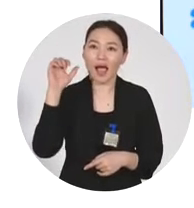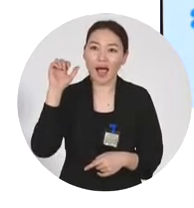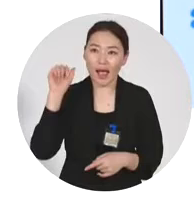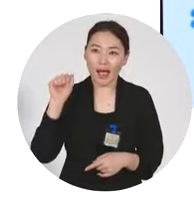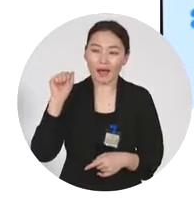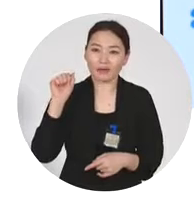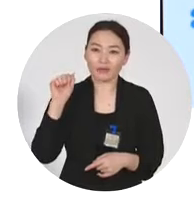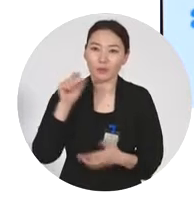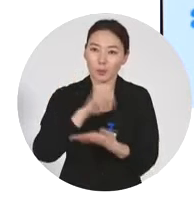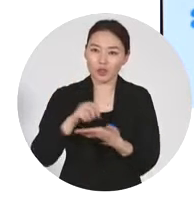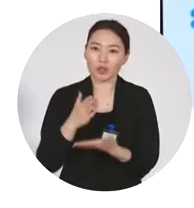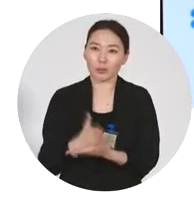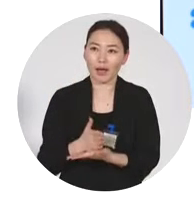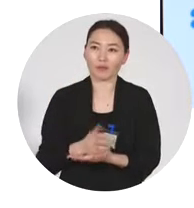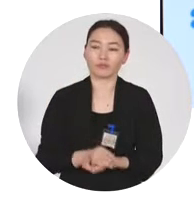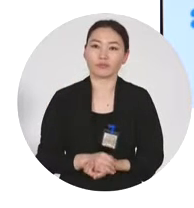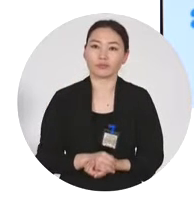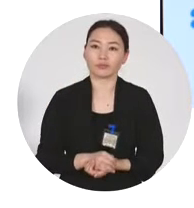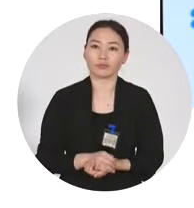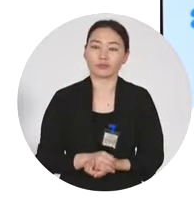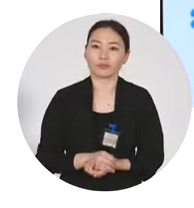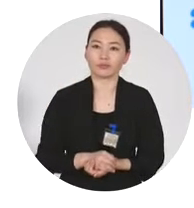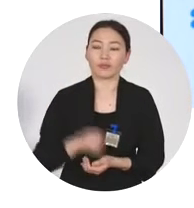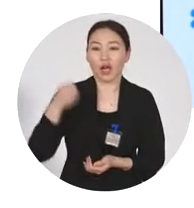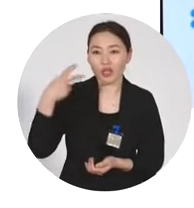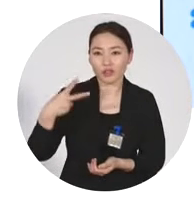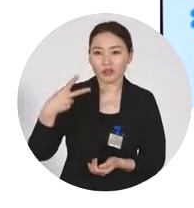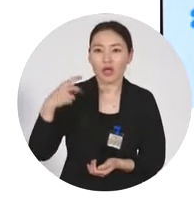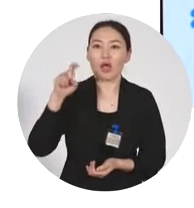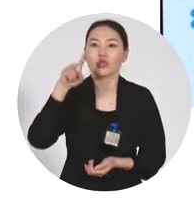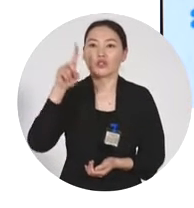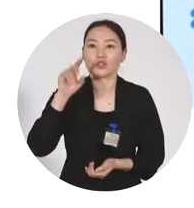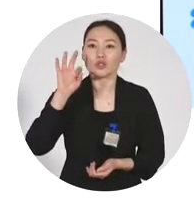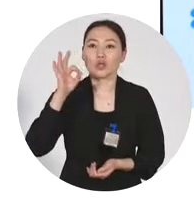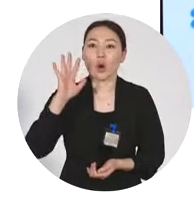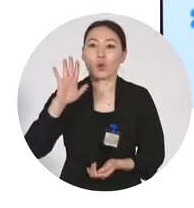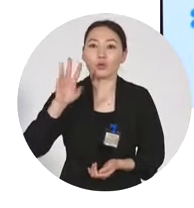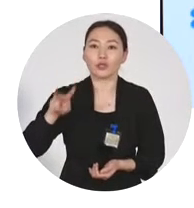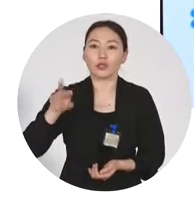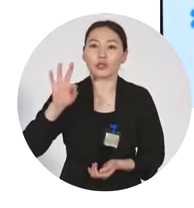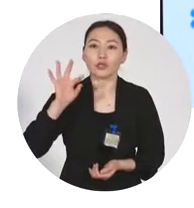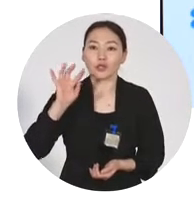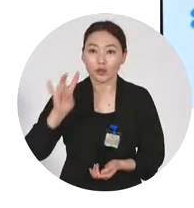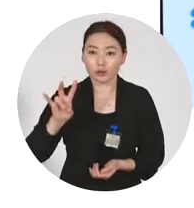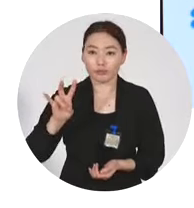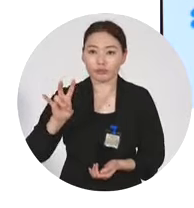гэж бичдэг. За дараагийн нөхцөл бол зөвлөн захирахын